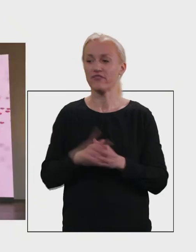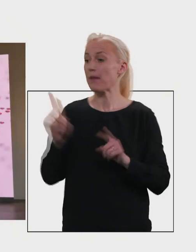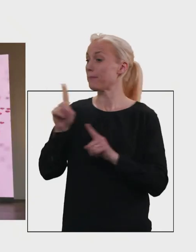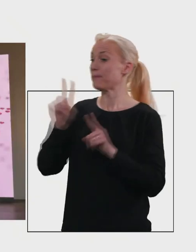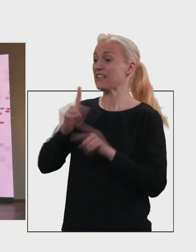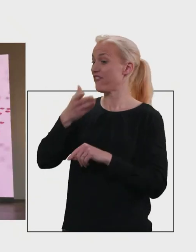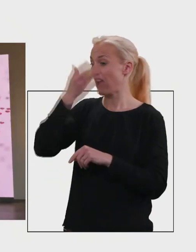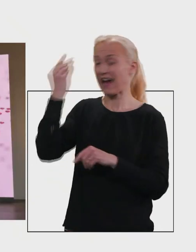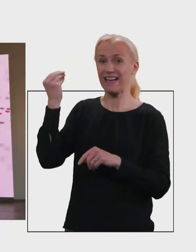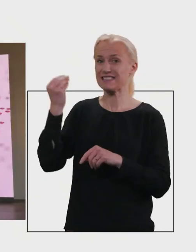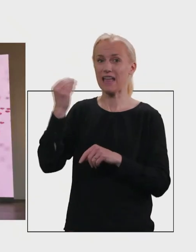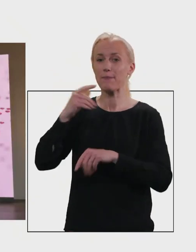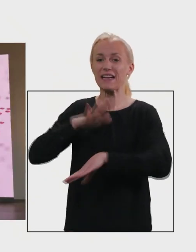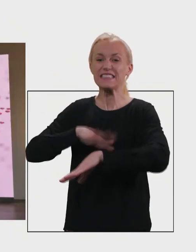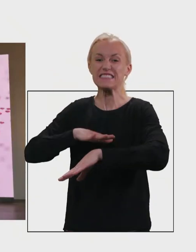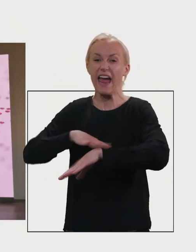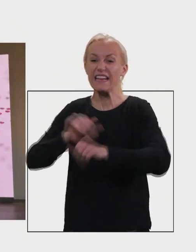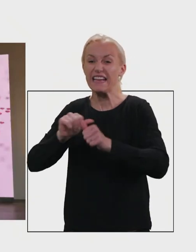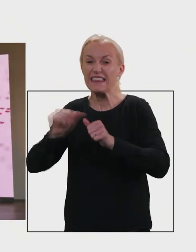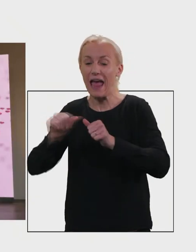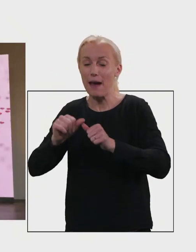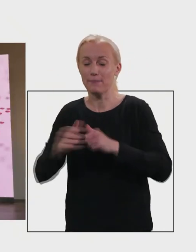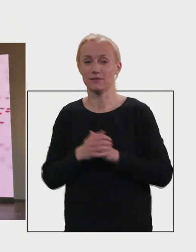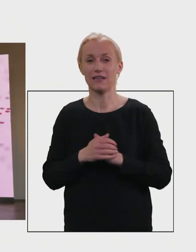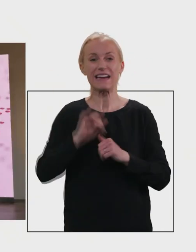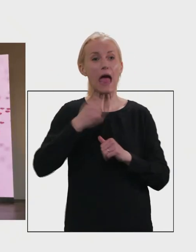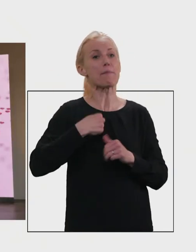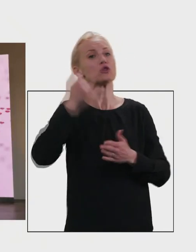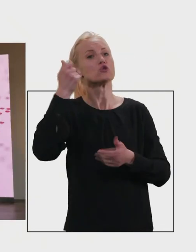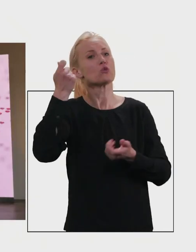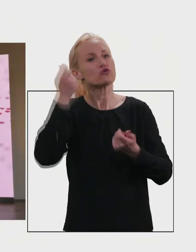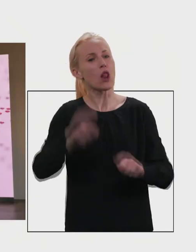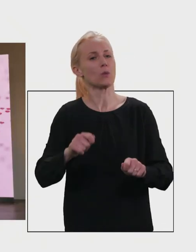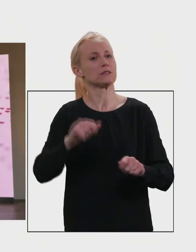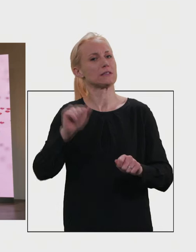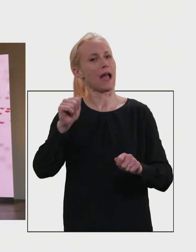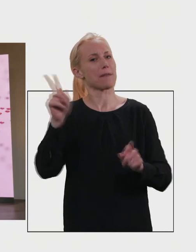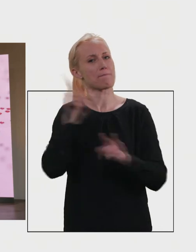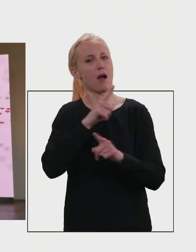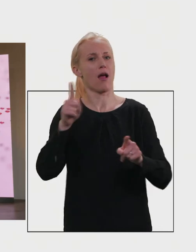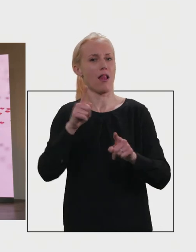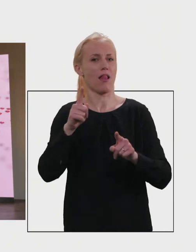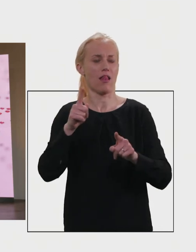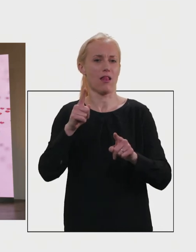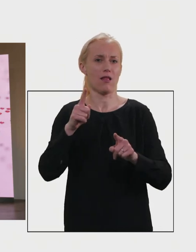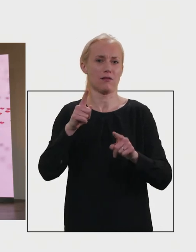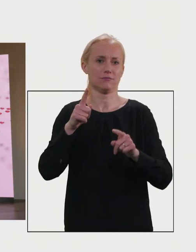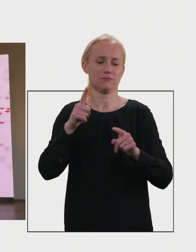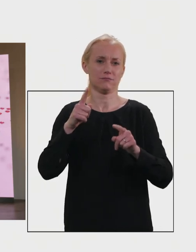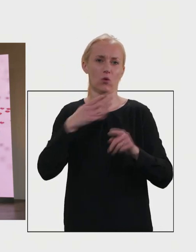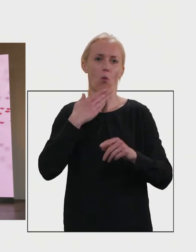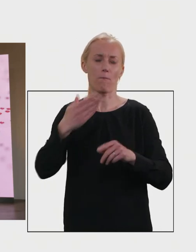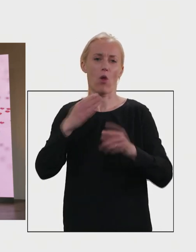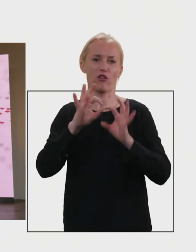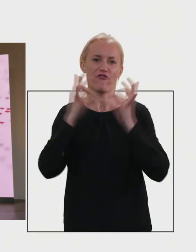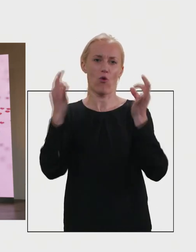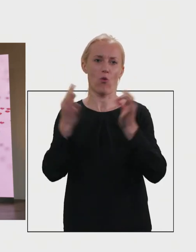sondern wir waren in der Zeit ein bisschen ja, aber das war geschummelt. Jetzt noch zum Schluss einfach einmal gut. Das Humboldt-Forum. Ganz schnell jetzt, bitteschön.